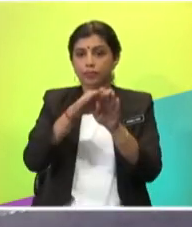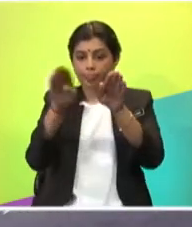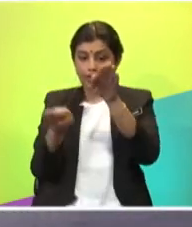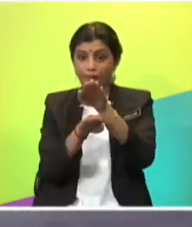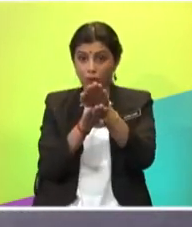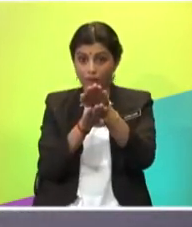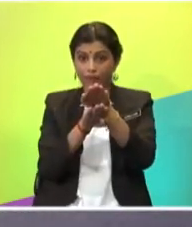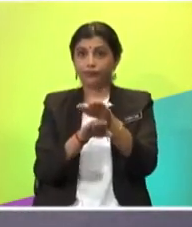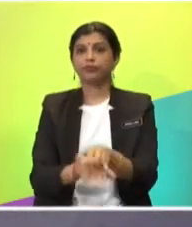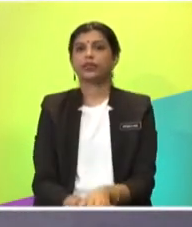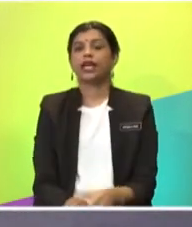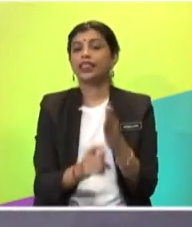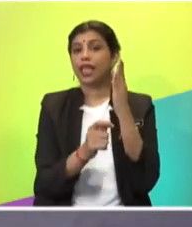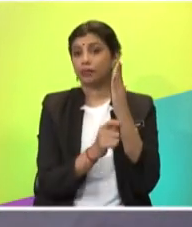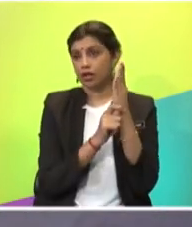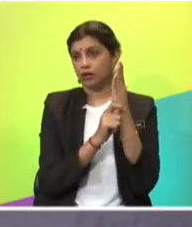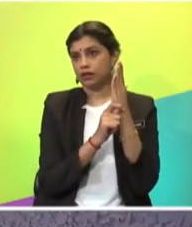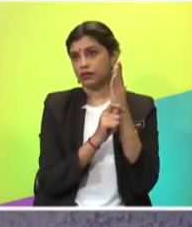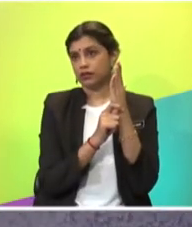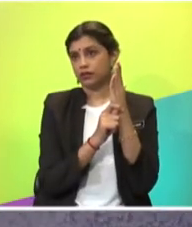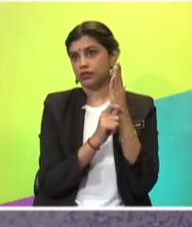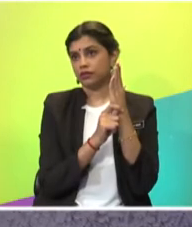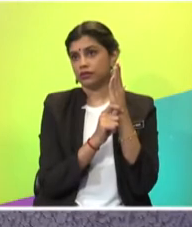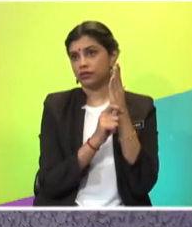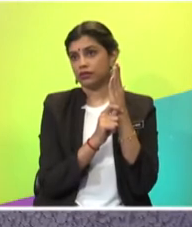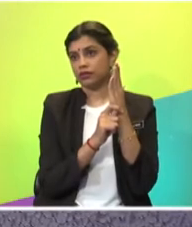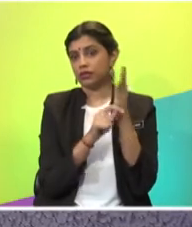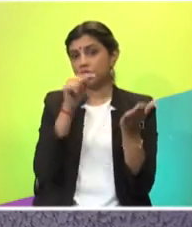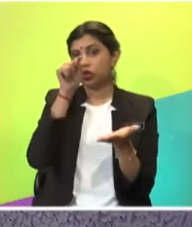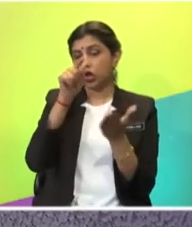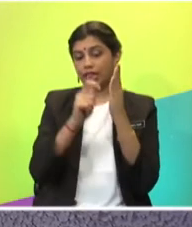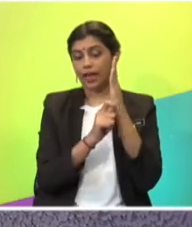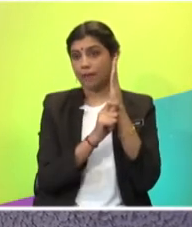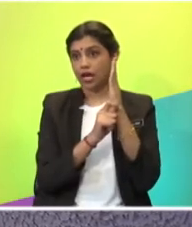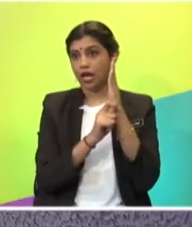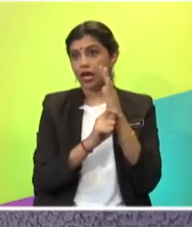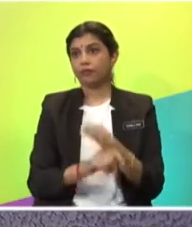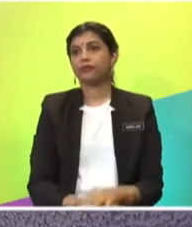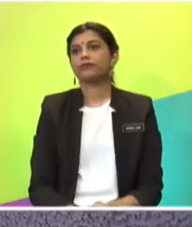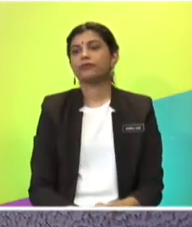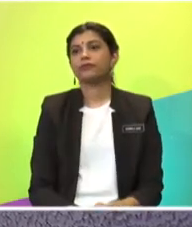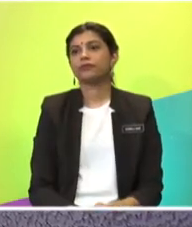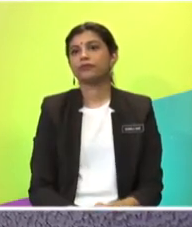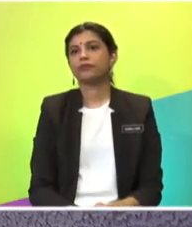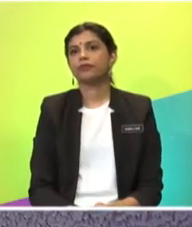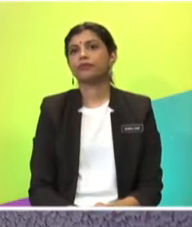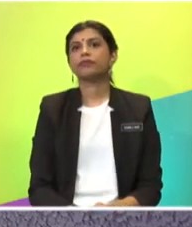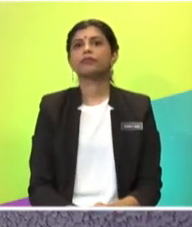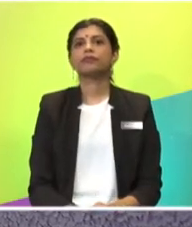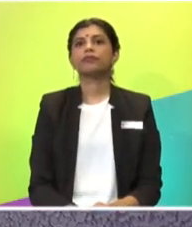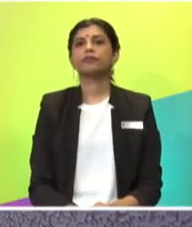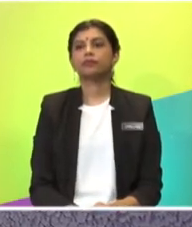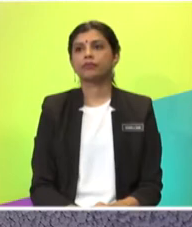Okey. Mm-hmm. Tambah 6 tambah dot tambah dot 5 6 2 3 5.